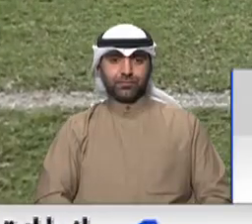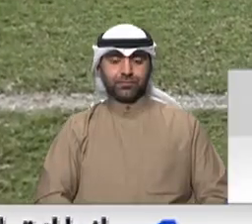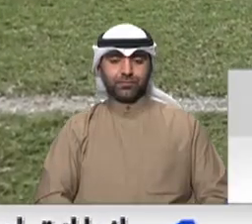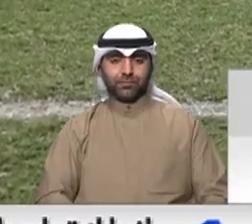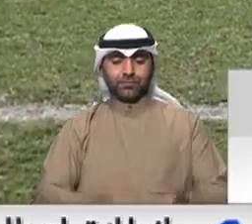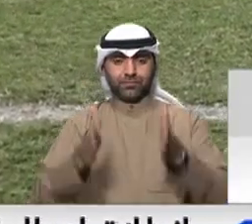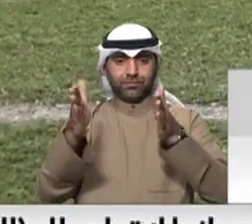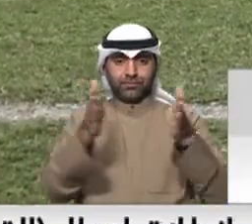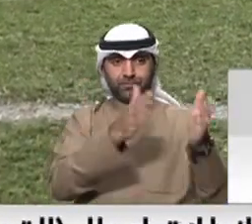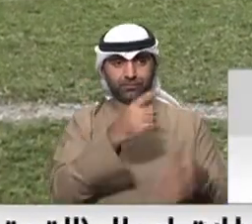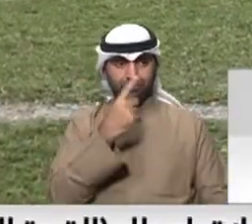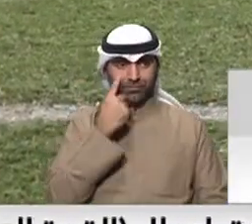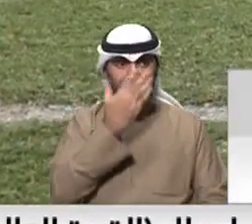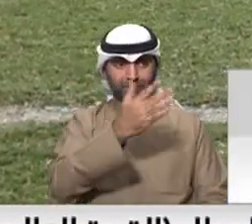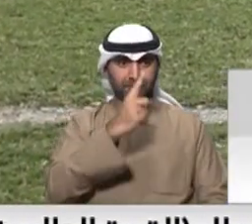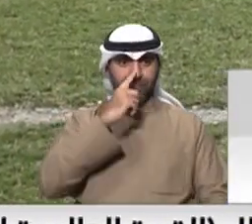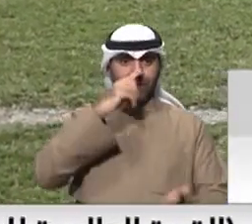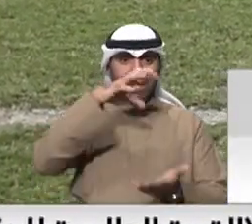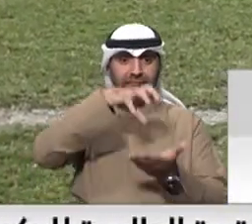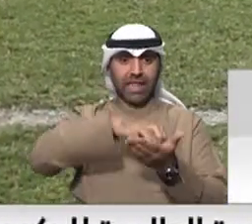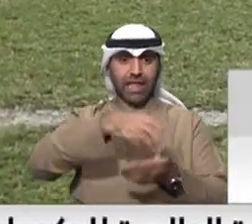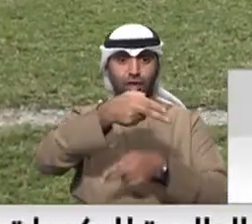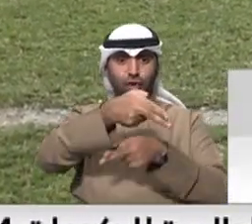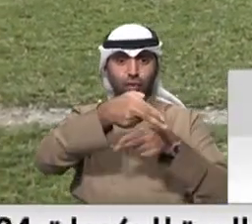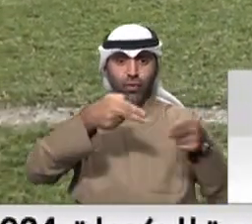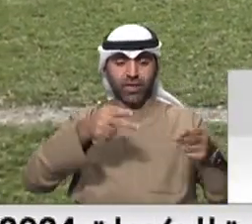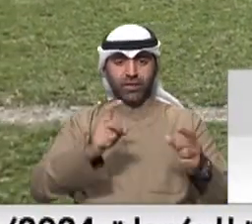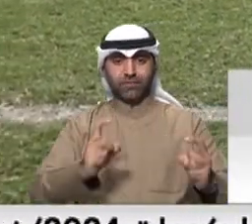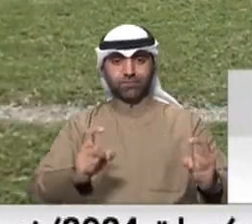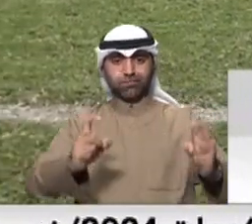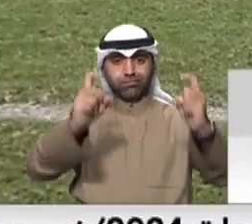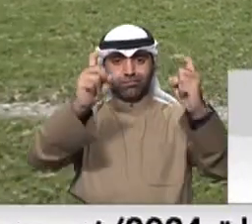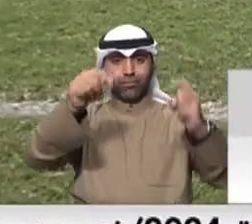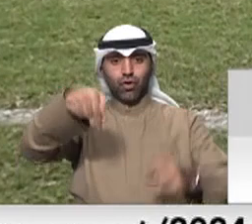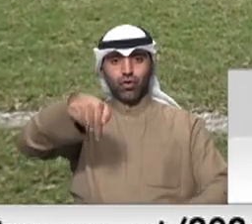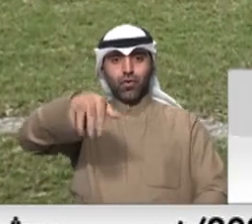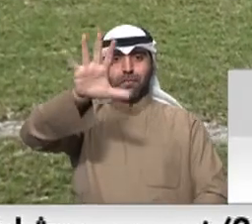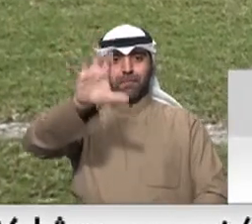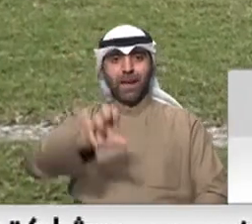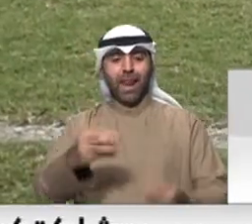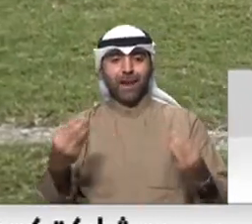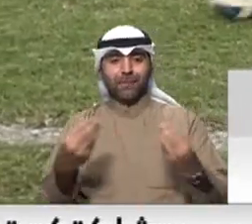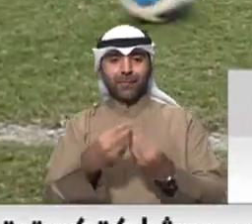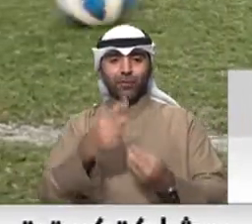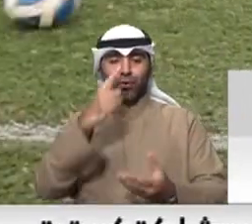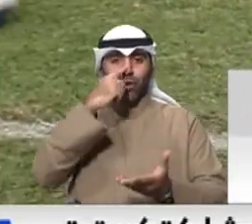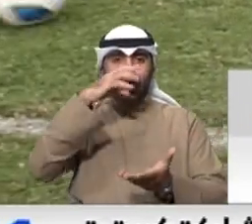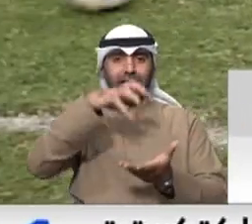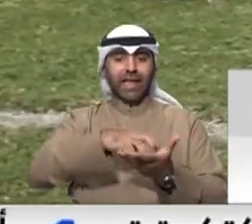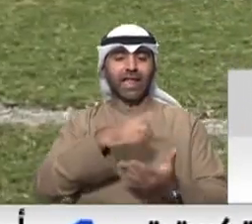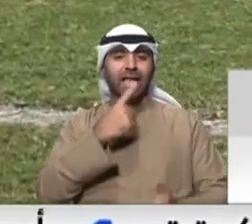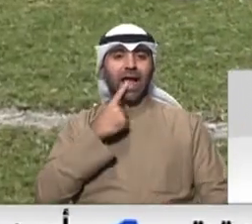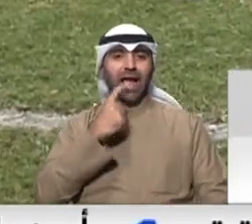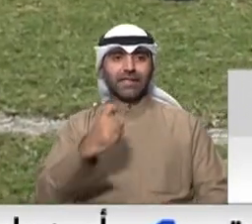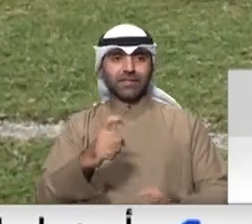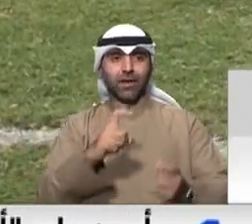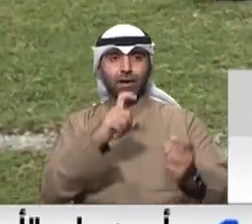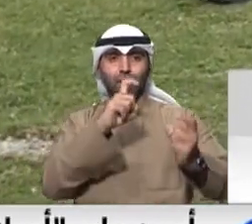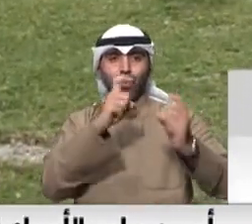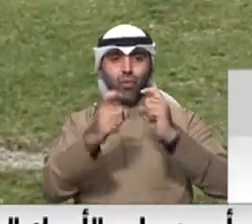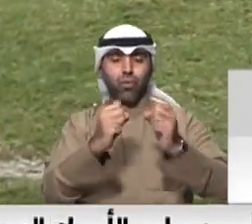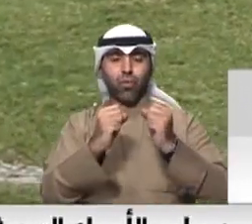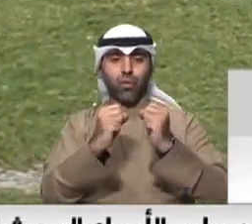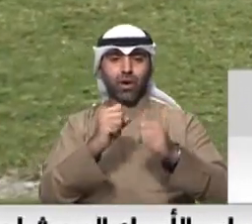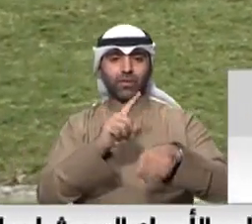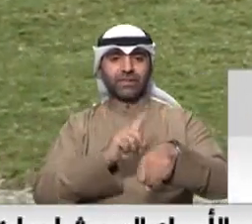يلتقي فارقا الكويت والقادسيه مساء اليوم على استاذ جابر الاحمد الدولي في قمه مواجهات الجوله ال 15 من